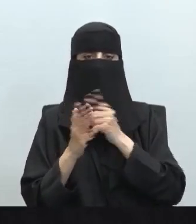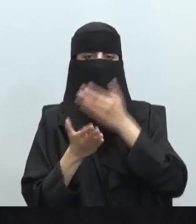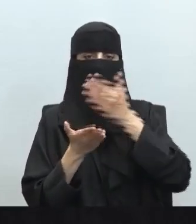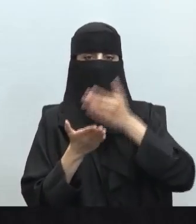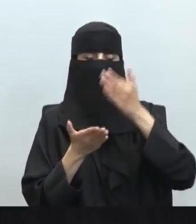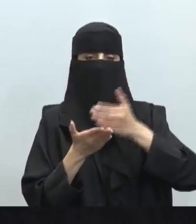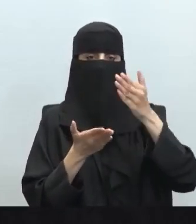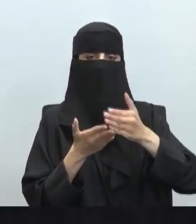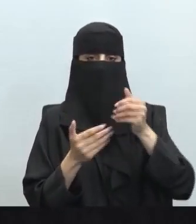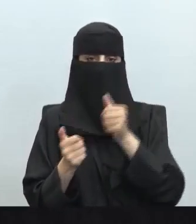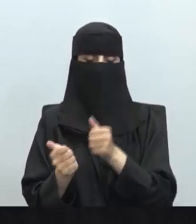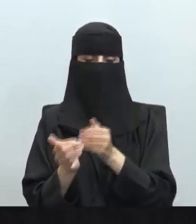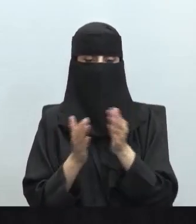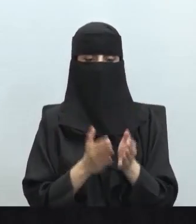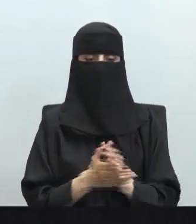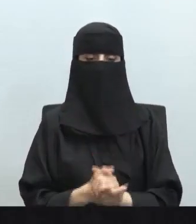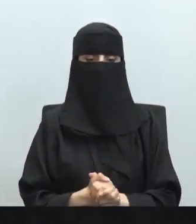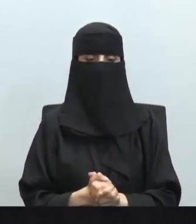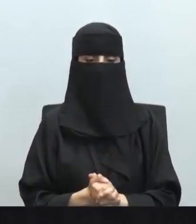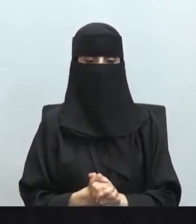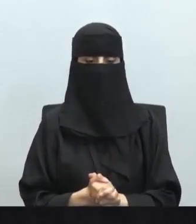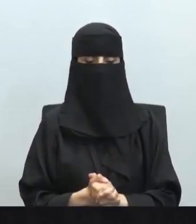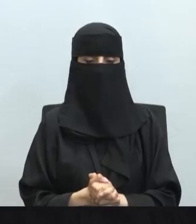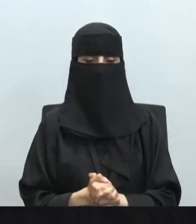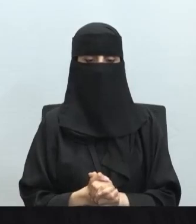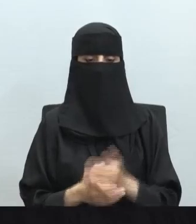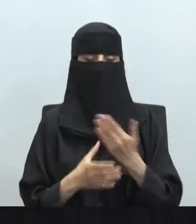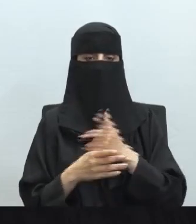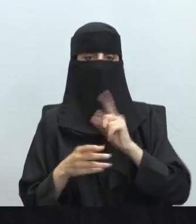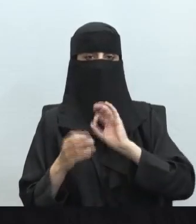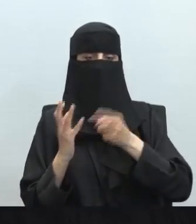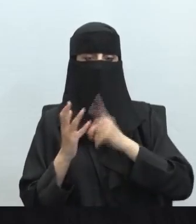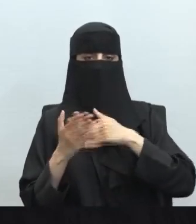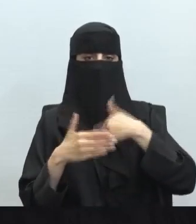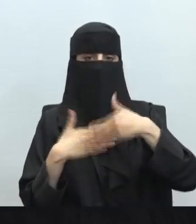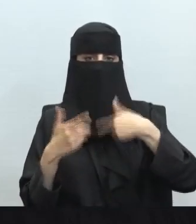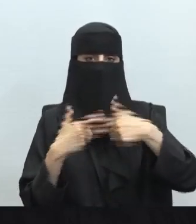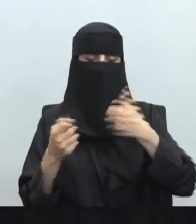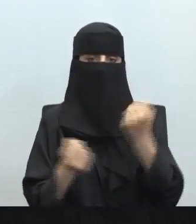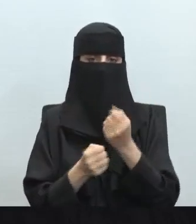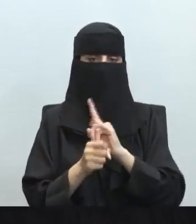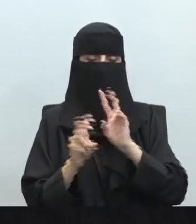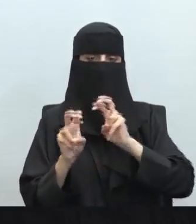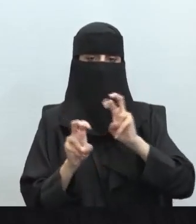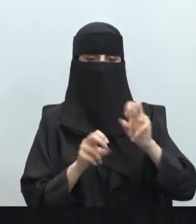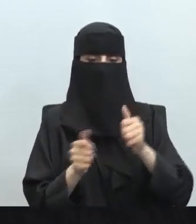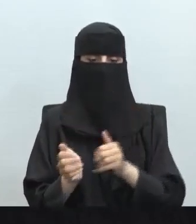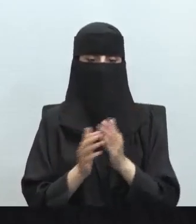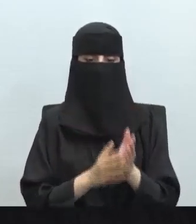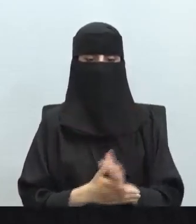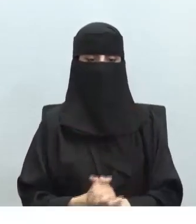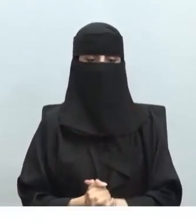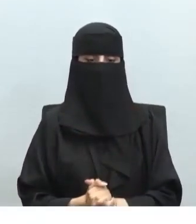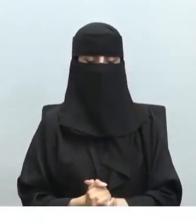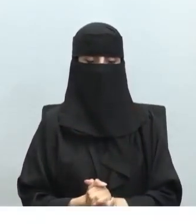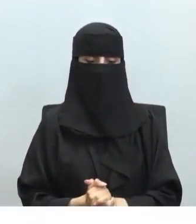تعطي امر لتقطيع هذا الام ار ان اي لكي تتوقف هذه العمليه ولا تتم هذه